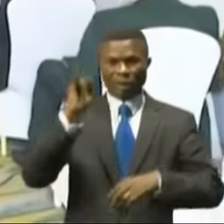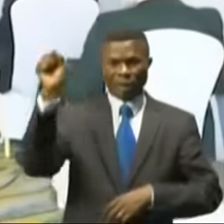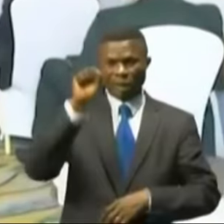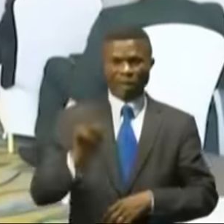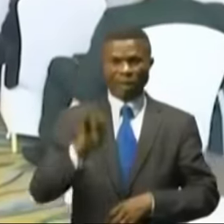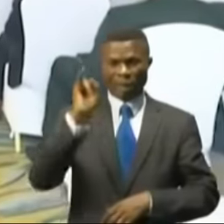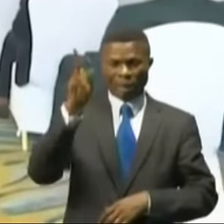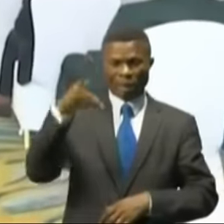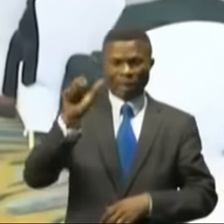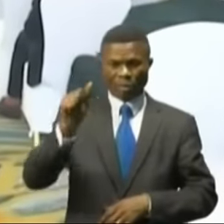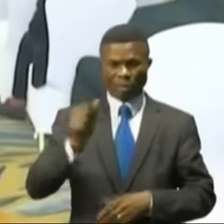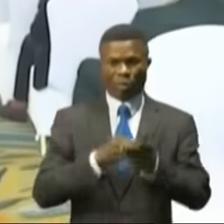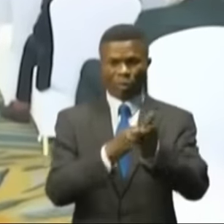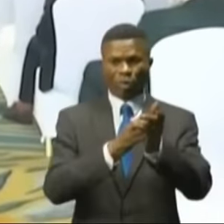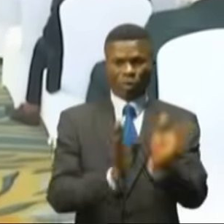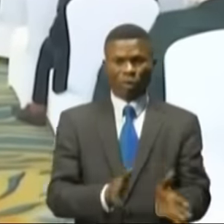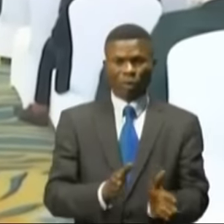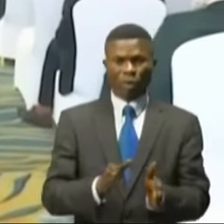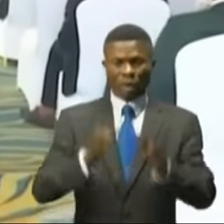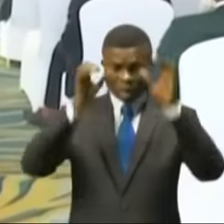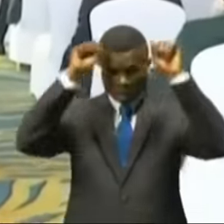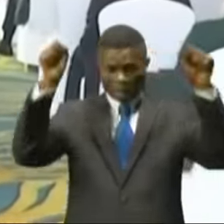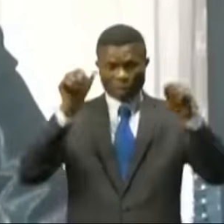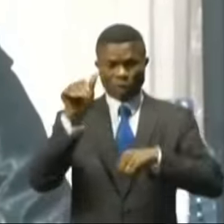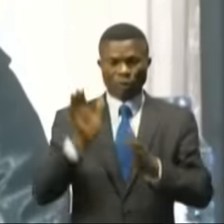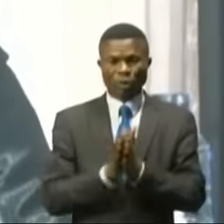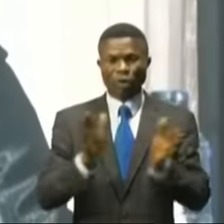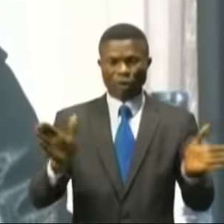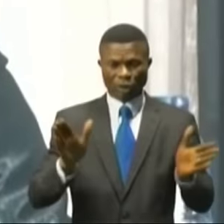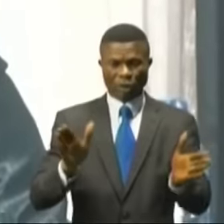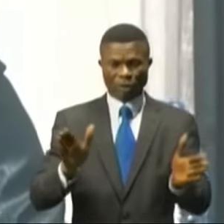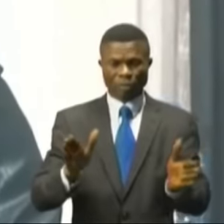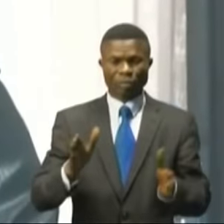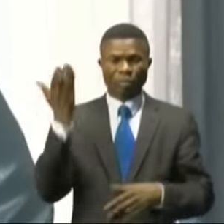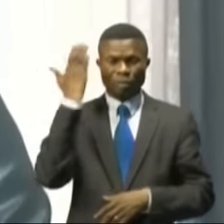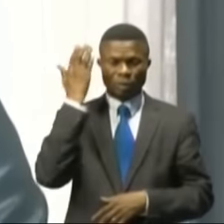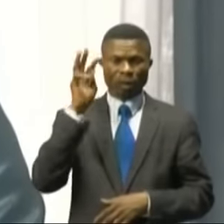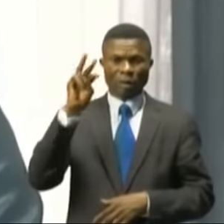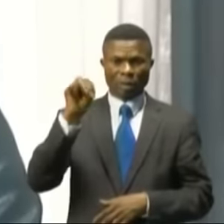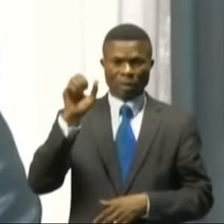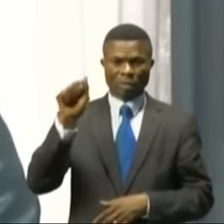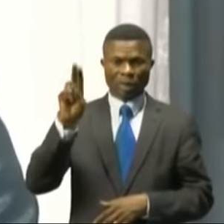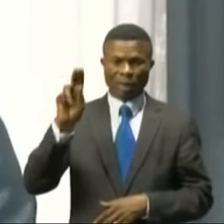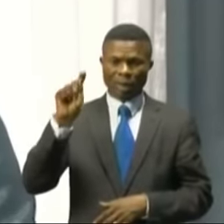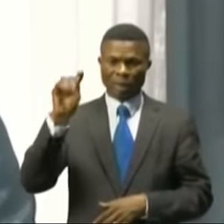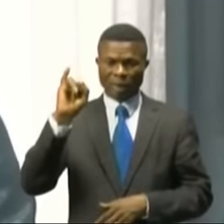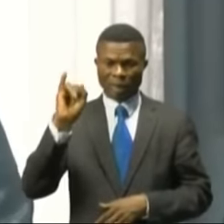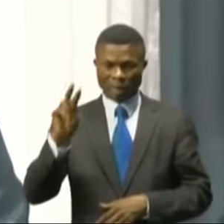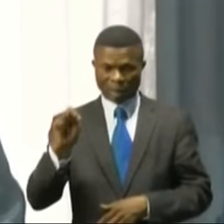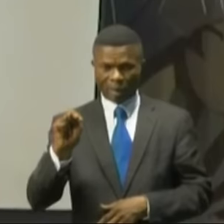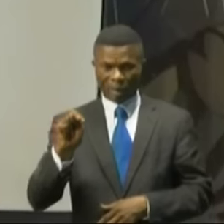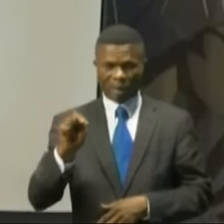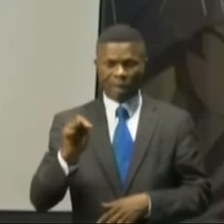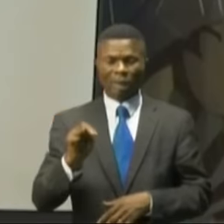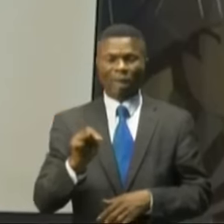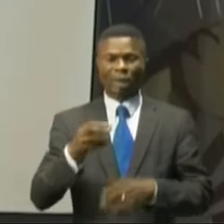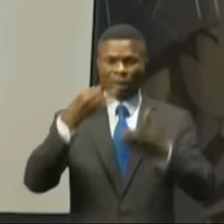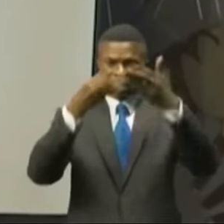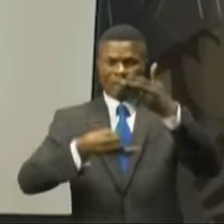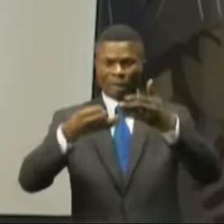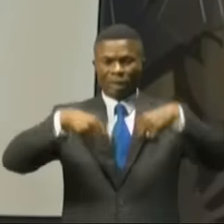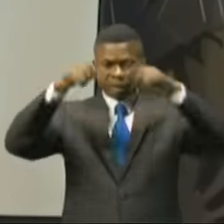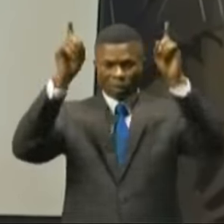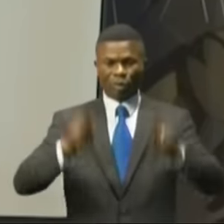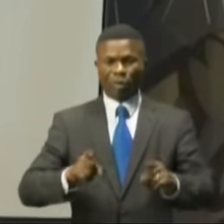sous le management éclairé de son président directeur général, M. Martin Ekanda Odimba, a tenu la 7e édition